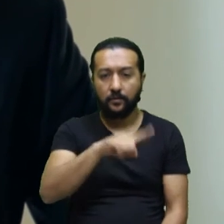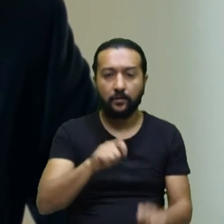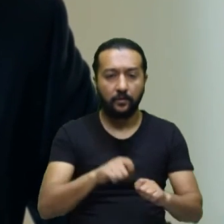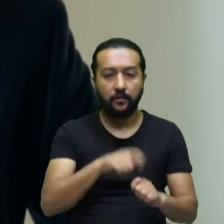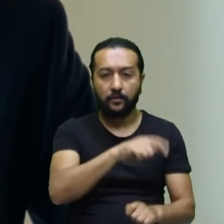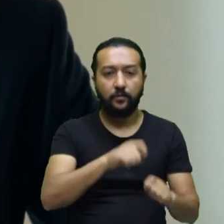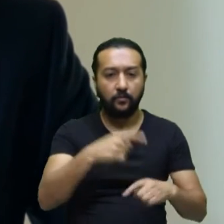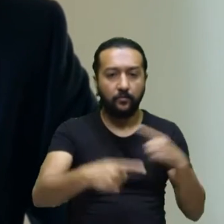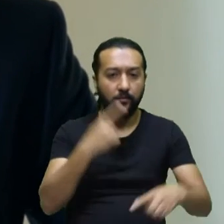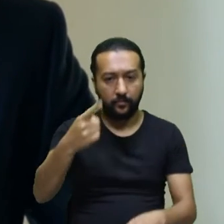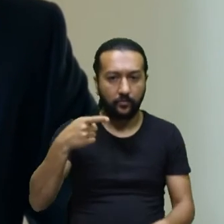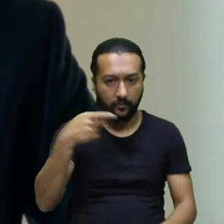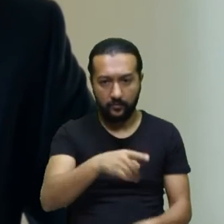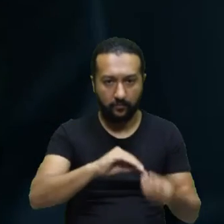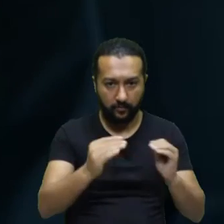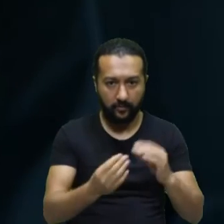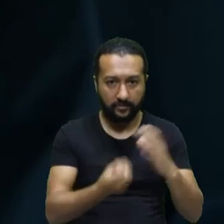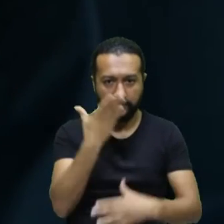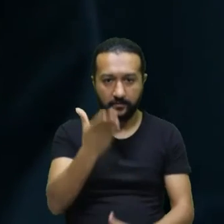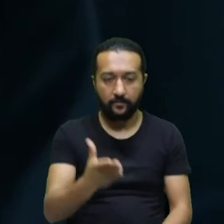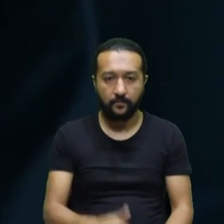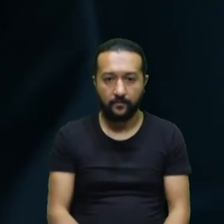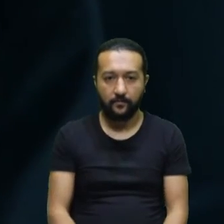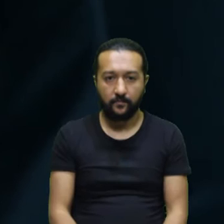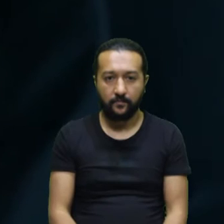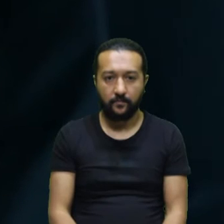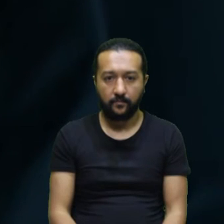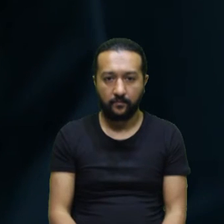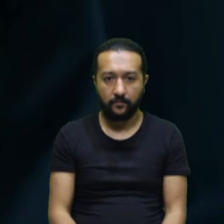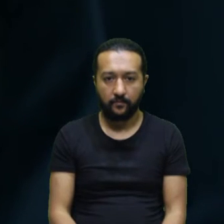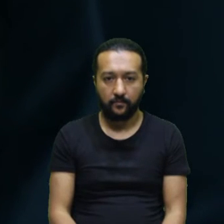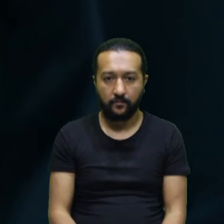Sizin o işleyen çarkınıza biri çomak mı soktu?